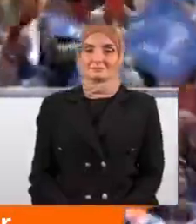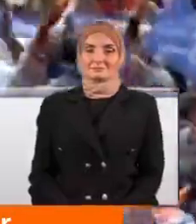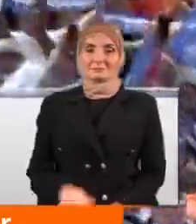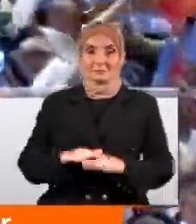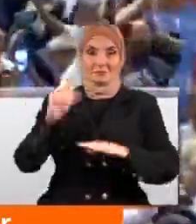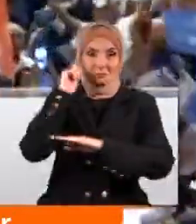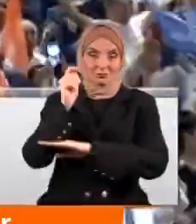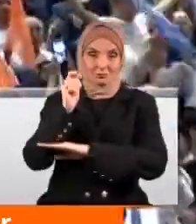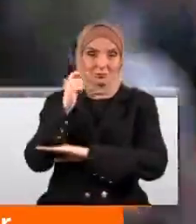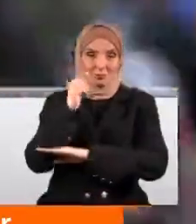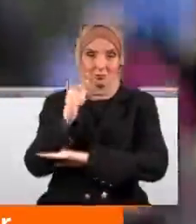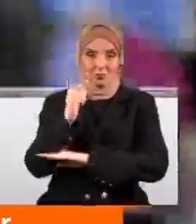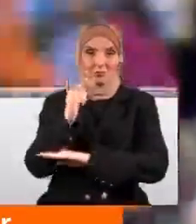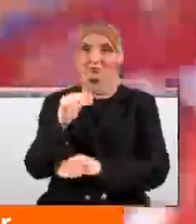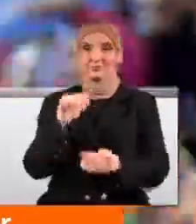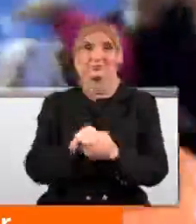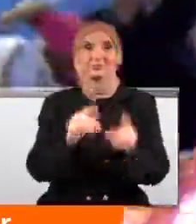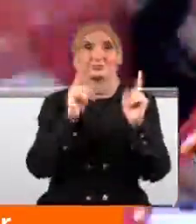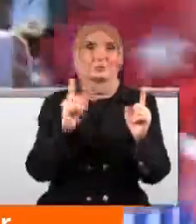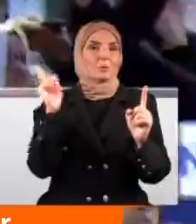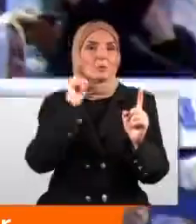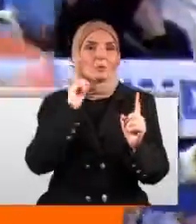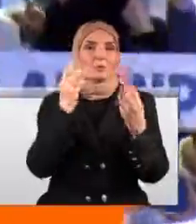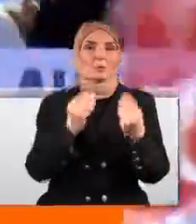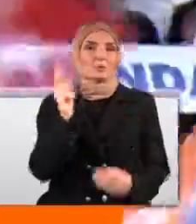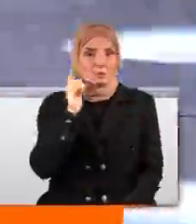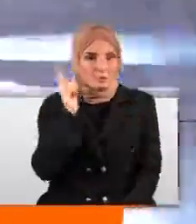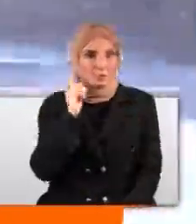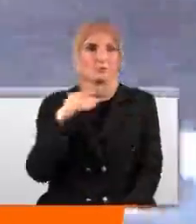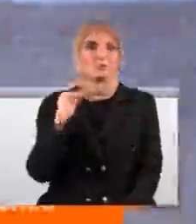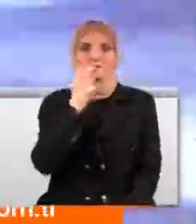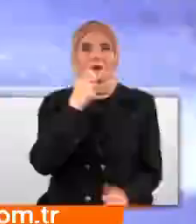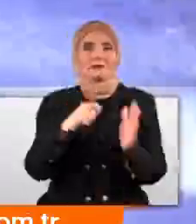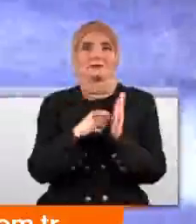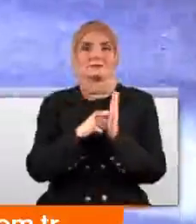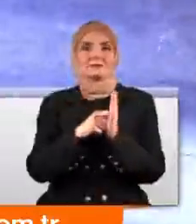Kürsüye seçim dönemine damgasını vuran Duyanlara Duymayanlara şarkısıyla çıktı.